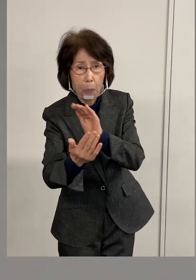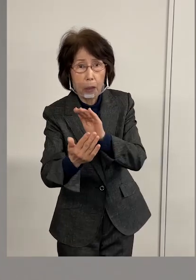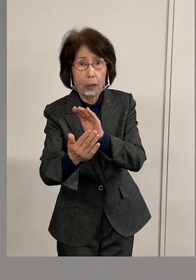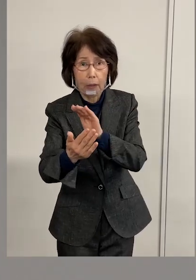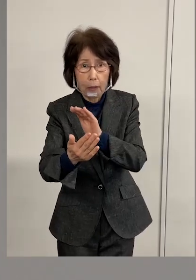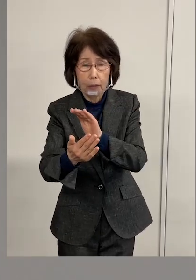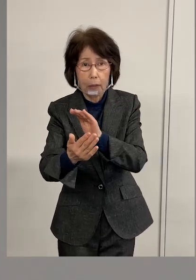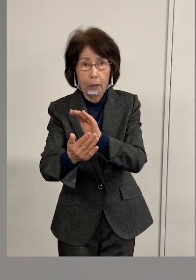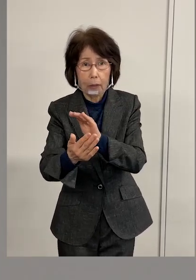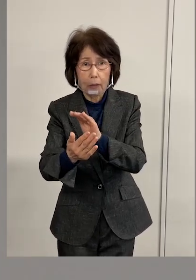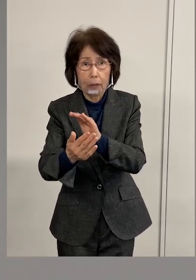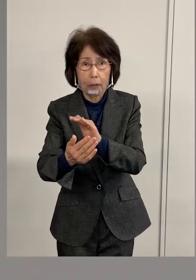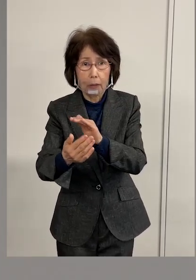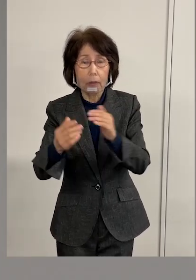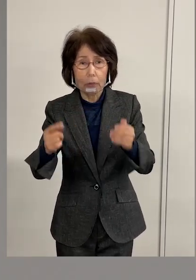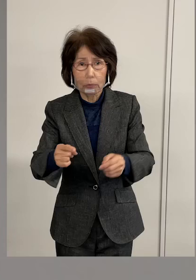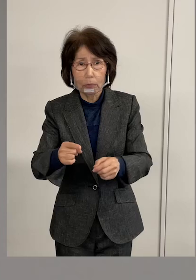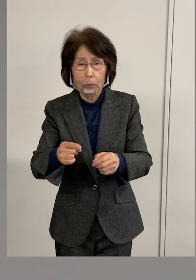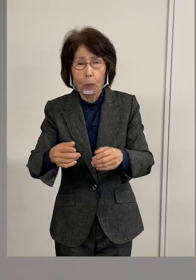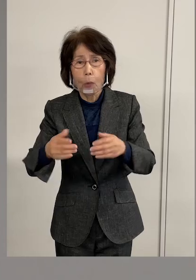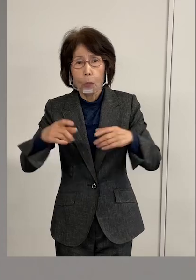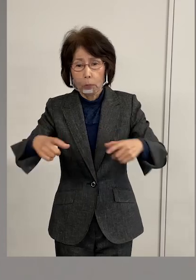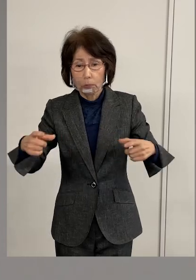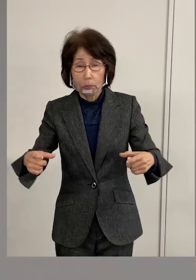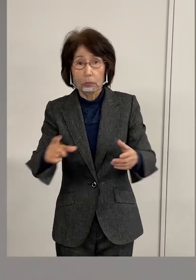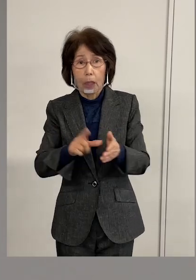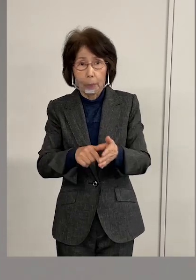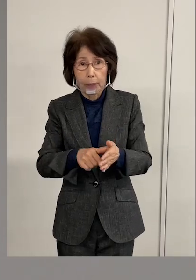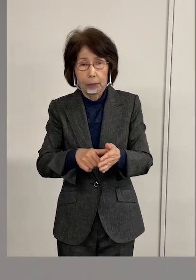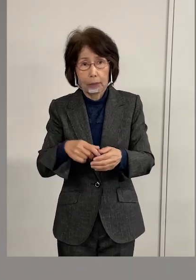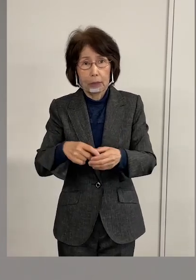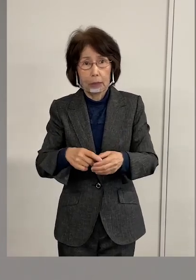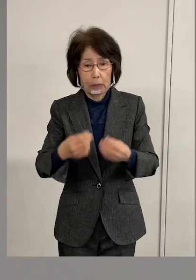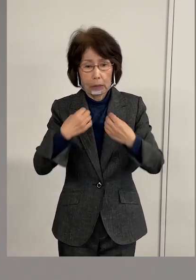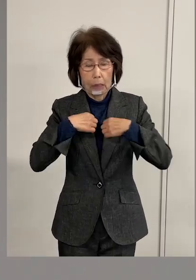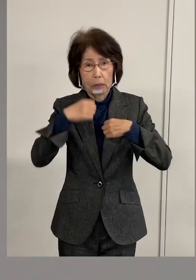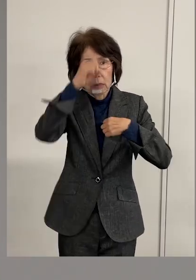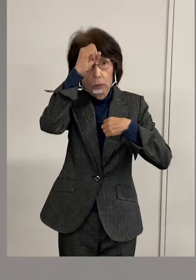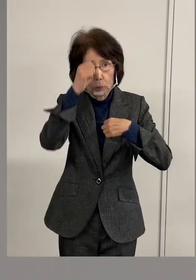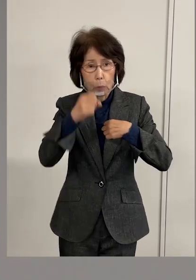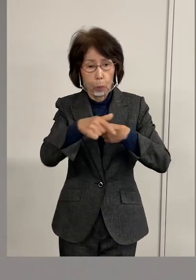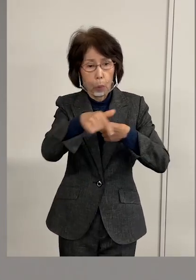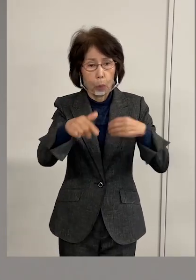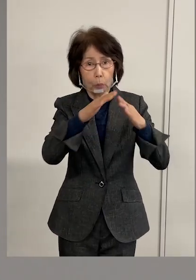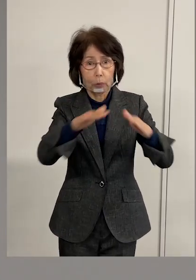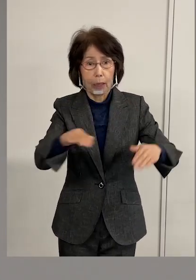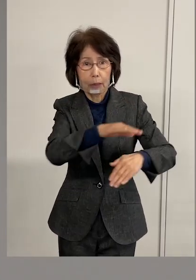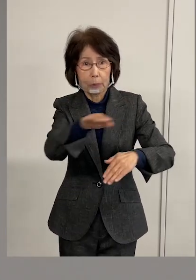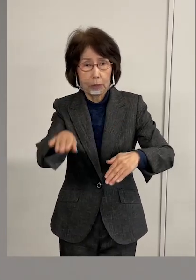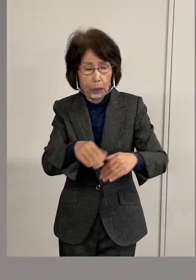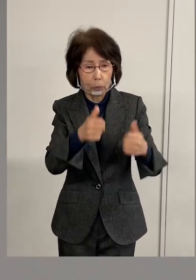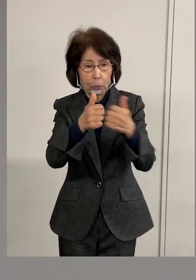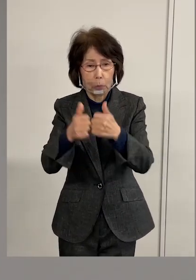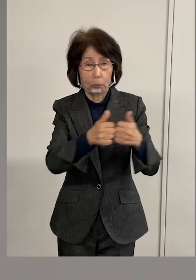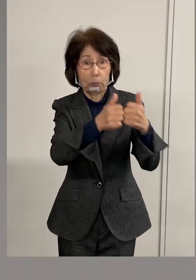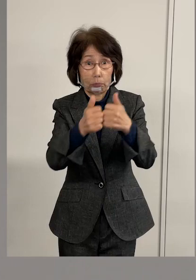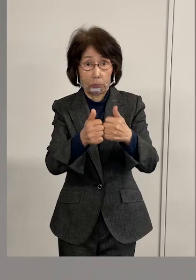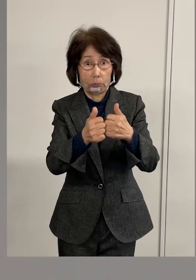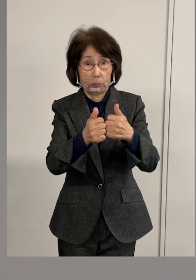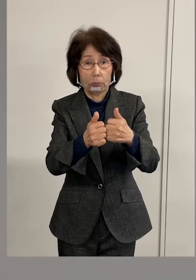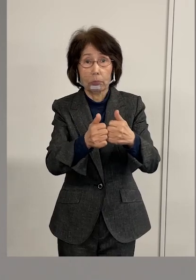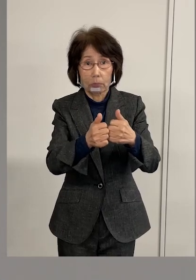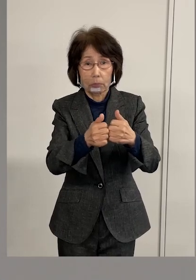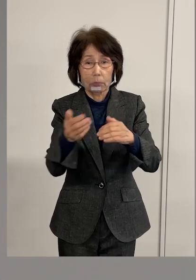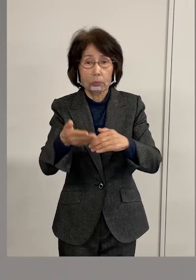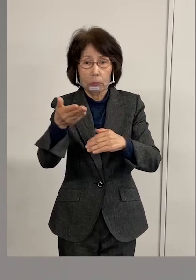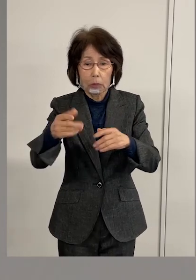をするために、今、感染症部会等の専門部会で、協議をして、さらに、それを